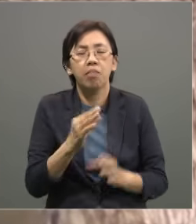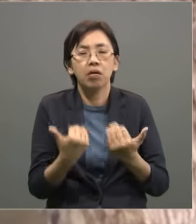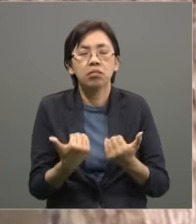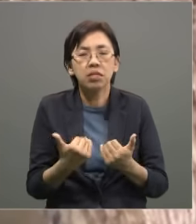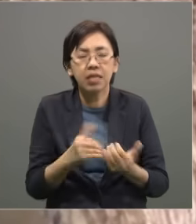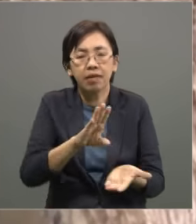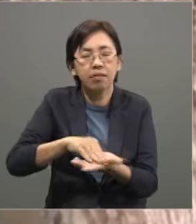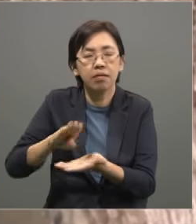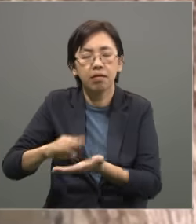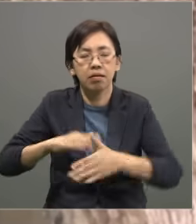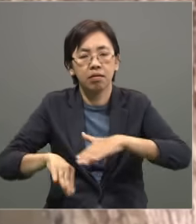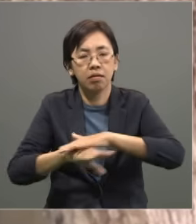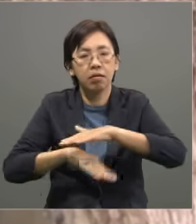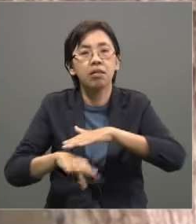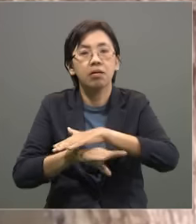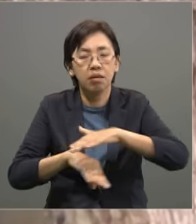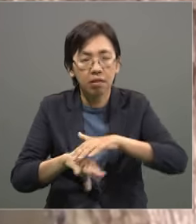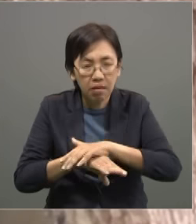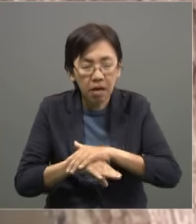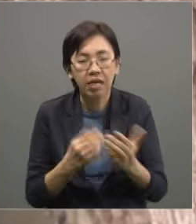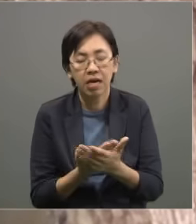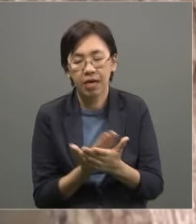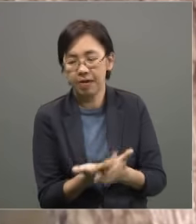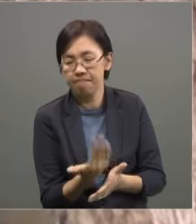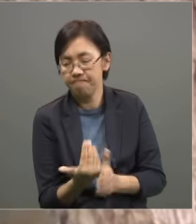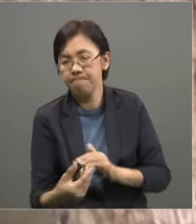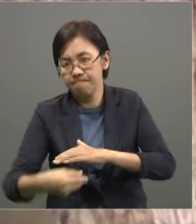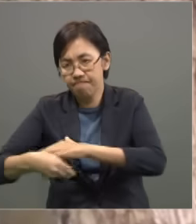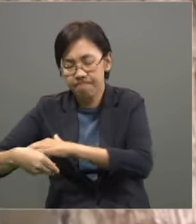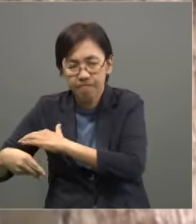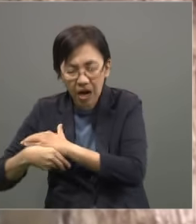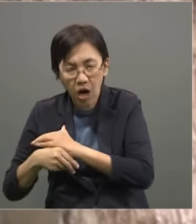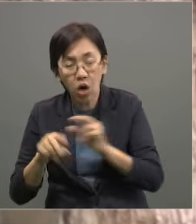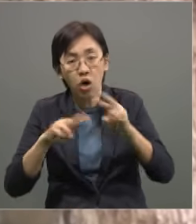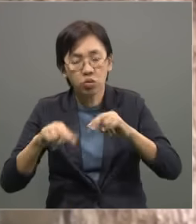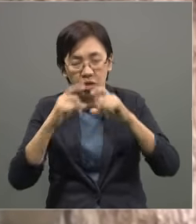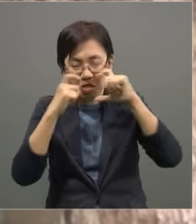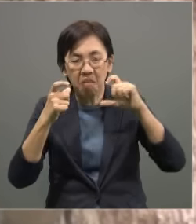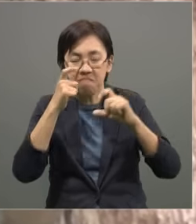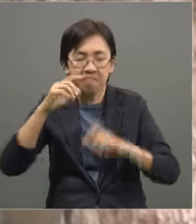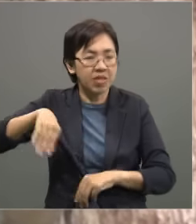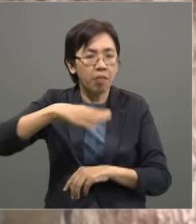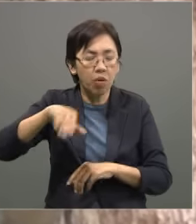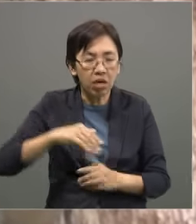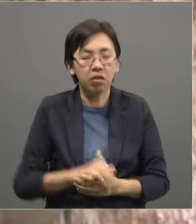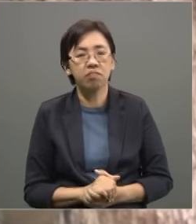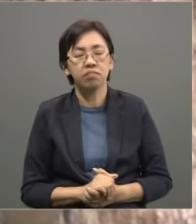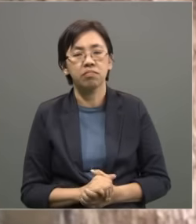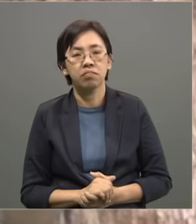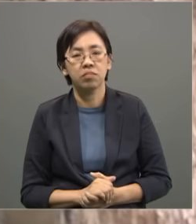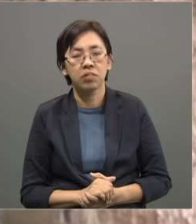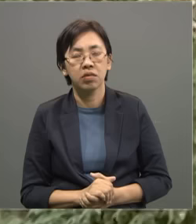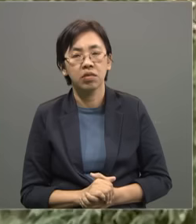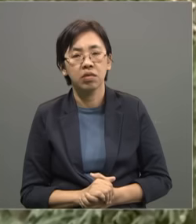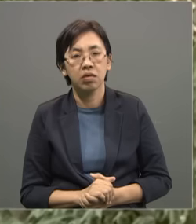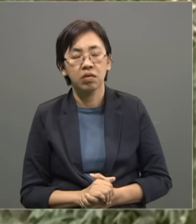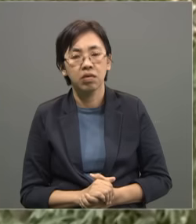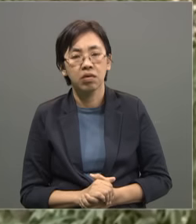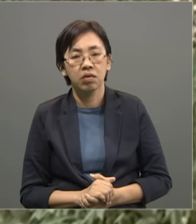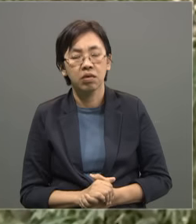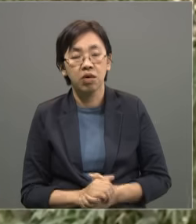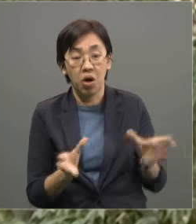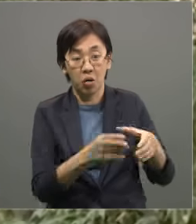ลังรวบรวมหลักฐานเรื่องการเรียกรับเงินเพื่อตรวจสอบนักร้องทั้งหมดย้ำว่าทั้งหมดไม่ใช่แค่เฉพาะ